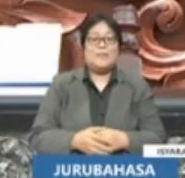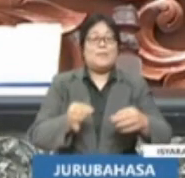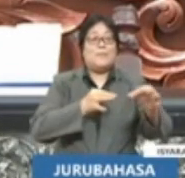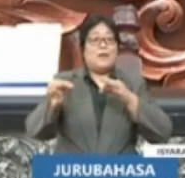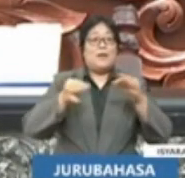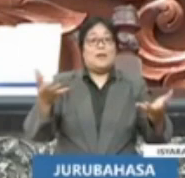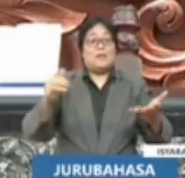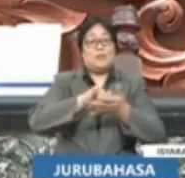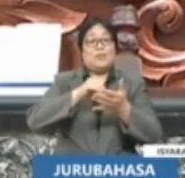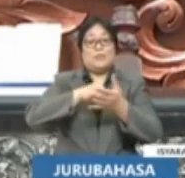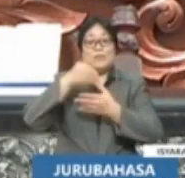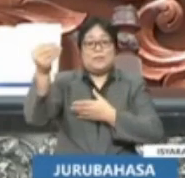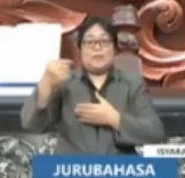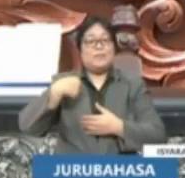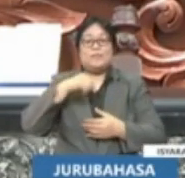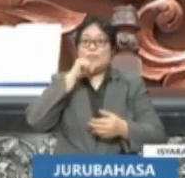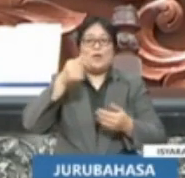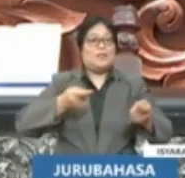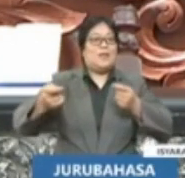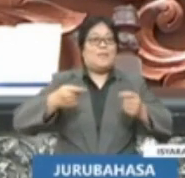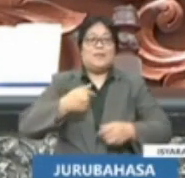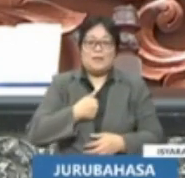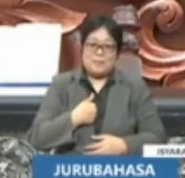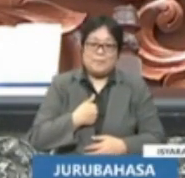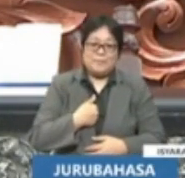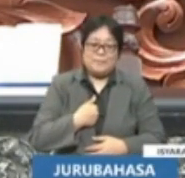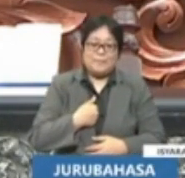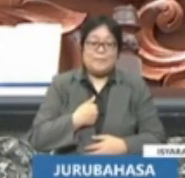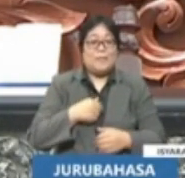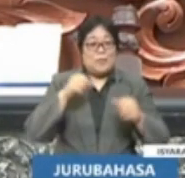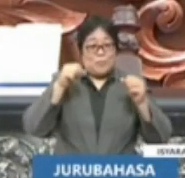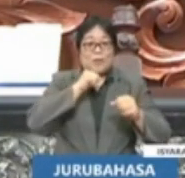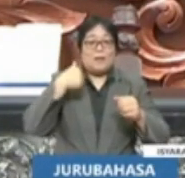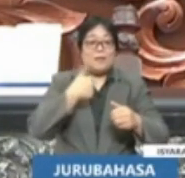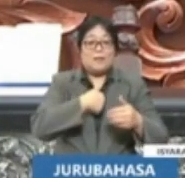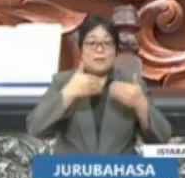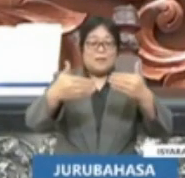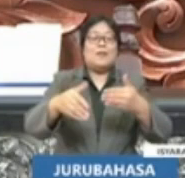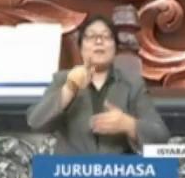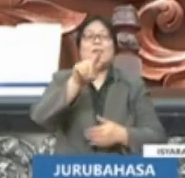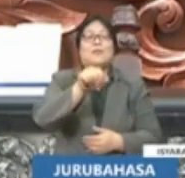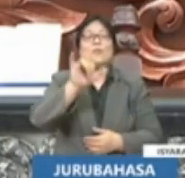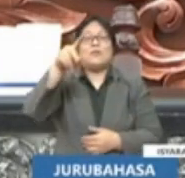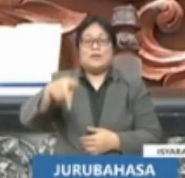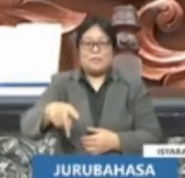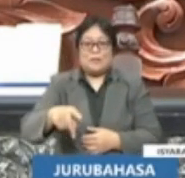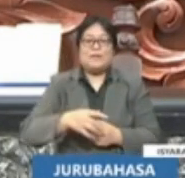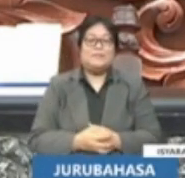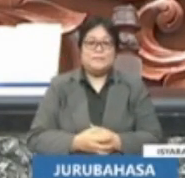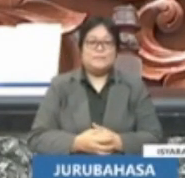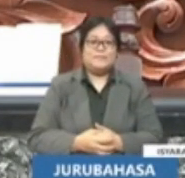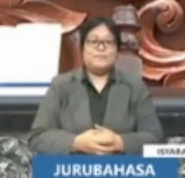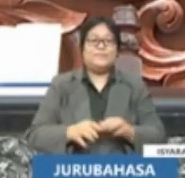Mengenai penjelasannya di luar, kita bukan di bawah kawalan saya lah. Boleh kita teruskan dengan Tansi Speaker.